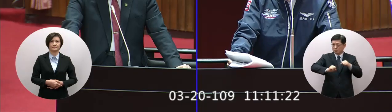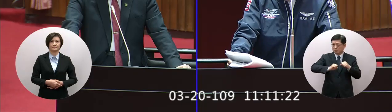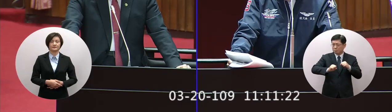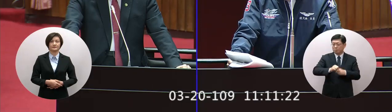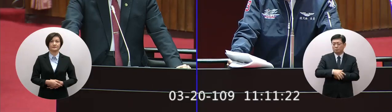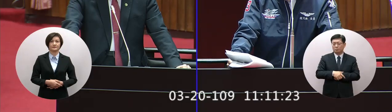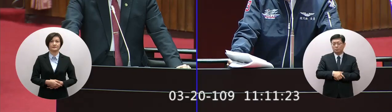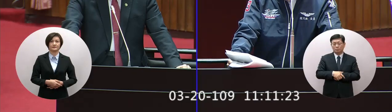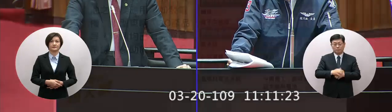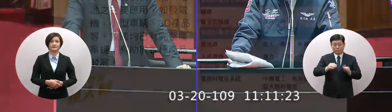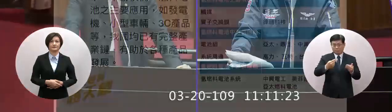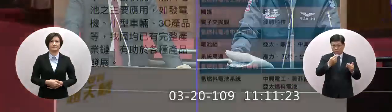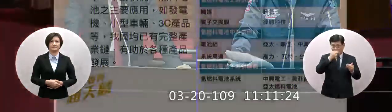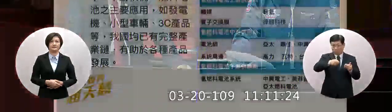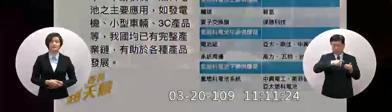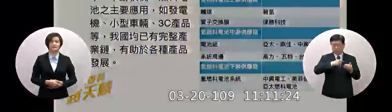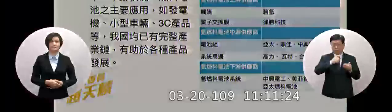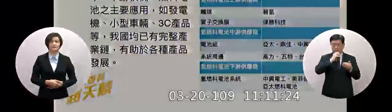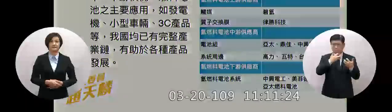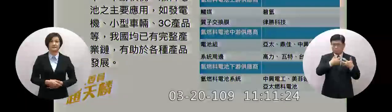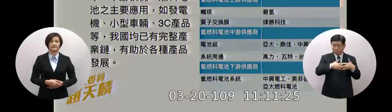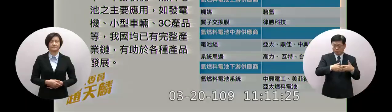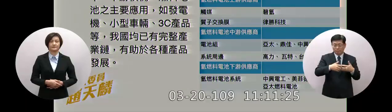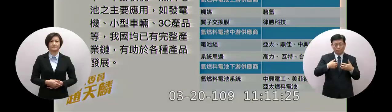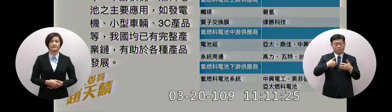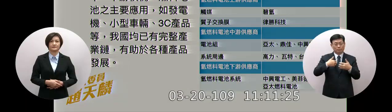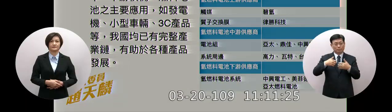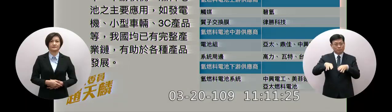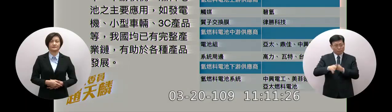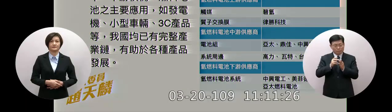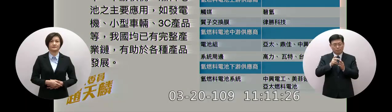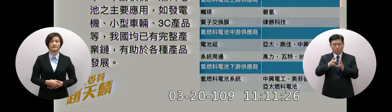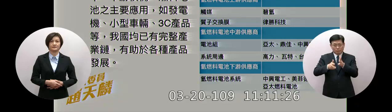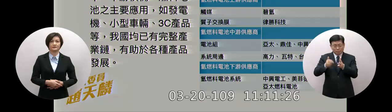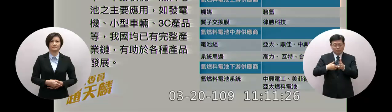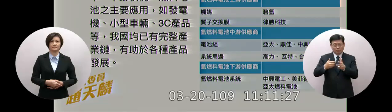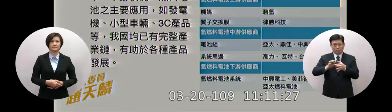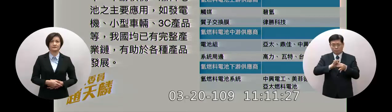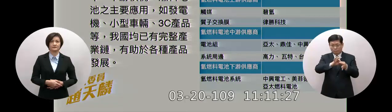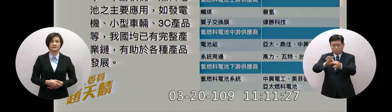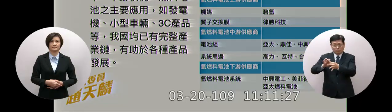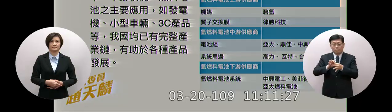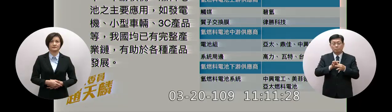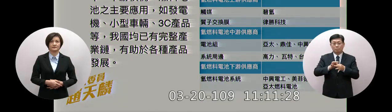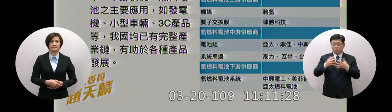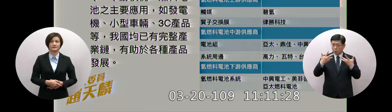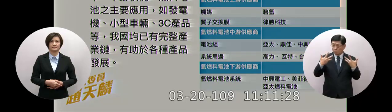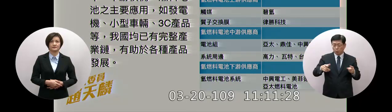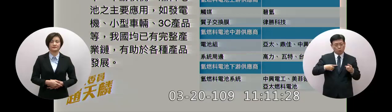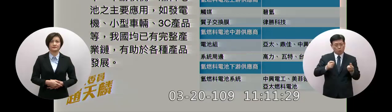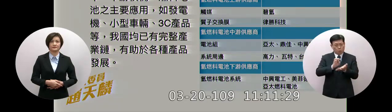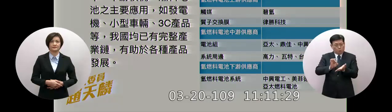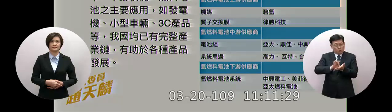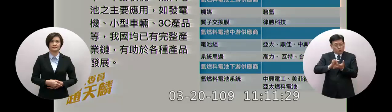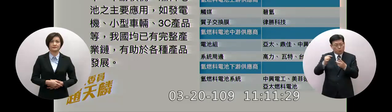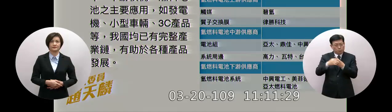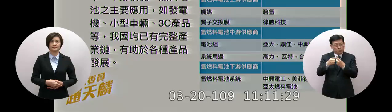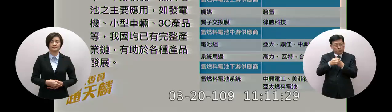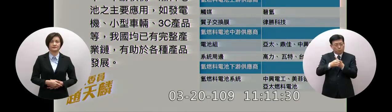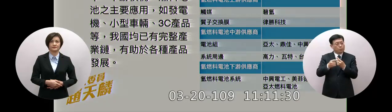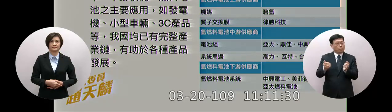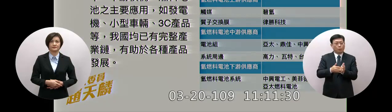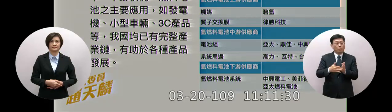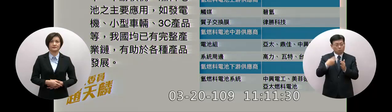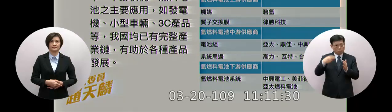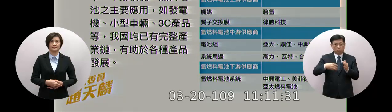况之下，从氢能供应、氢能的这个设备到上中下游的供应商，许多厂商都投入了很多的研发，也